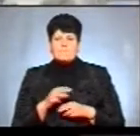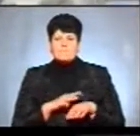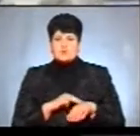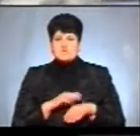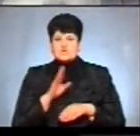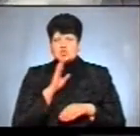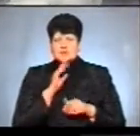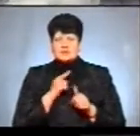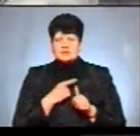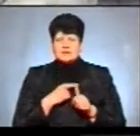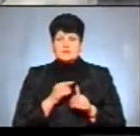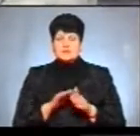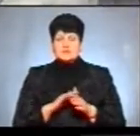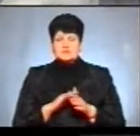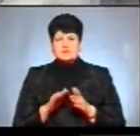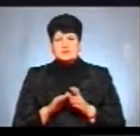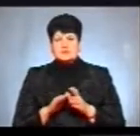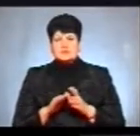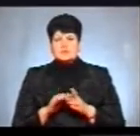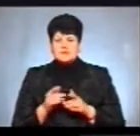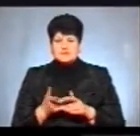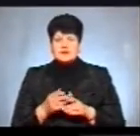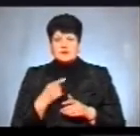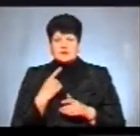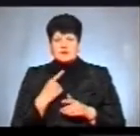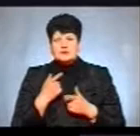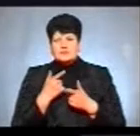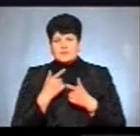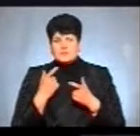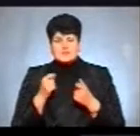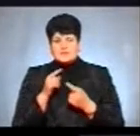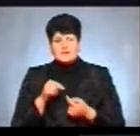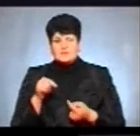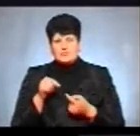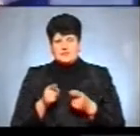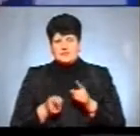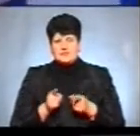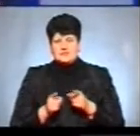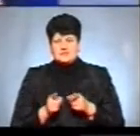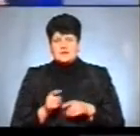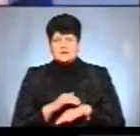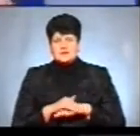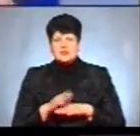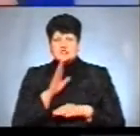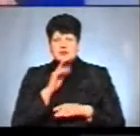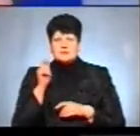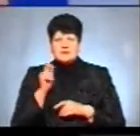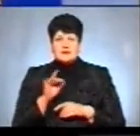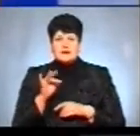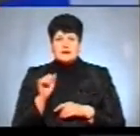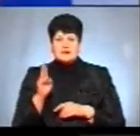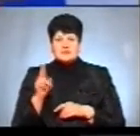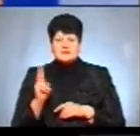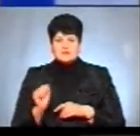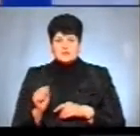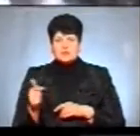жінка називає прізвище та адресу. Як з'ясувалося, інформація не відповідає дійсності. Жінка приїхала з села Рашківці